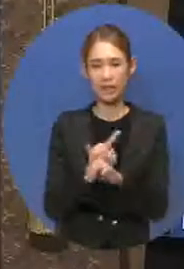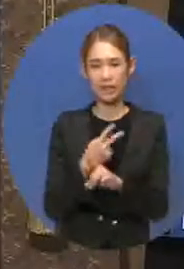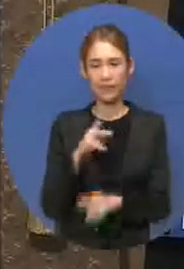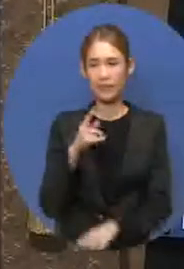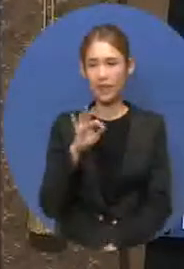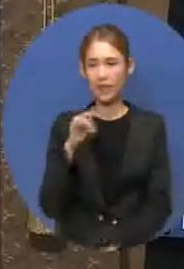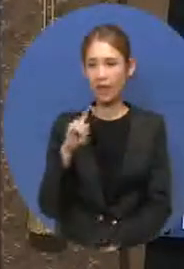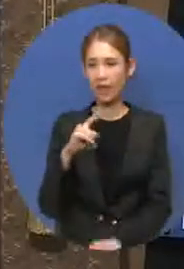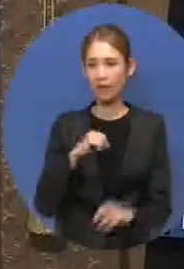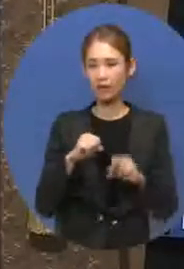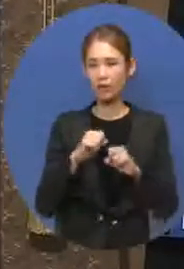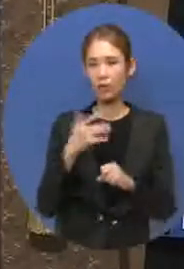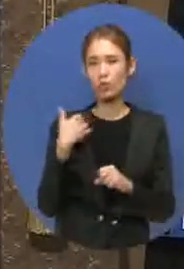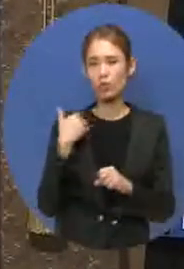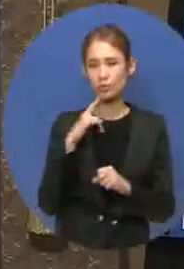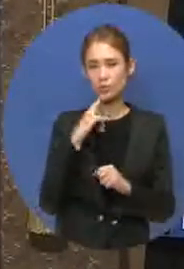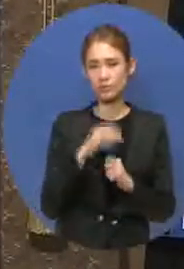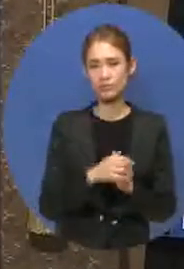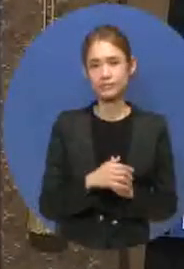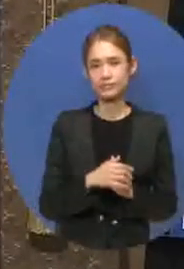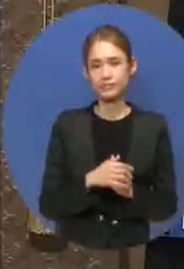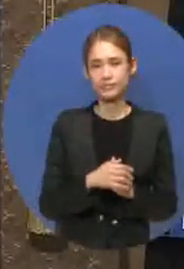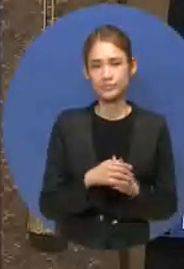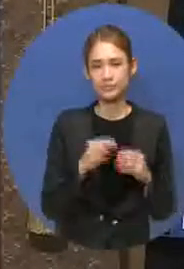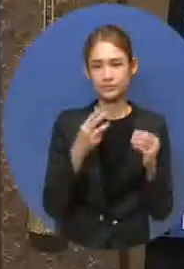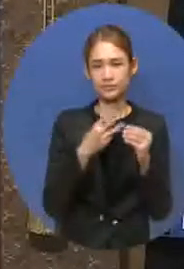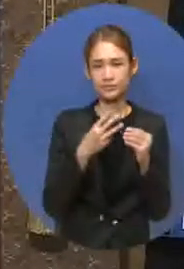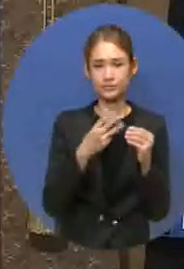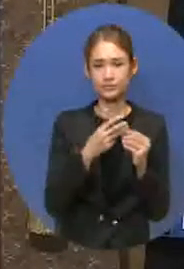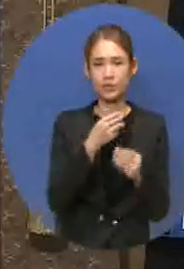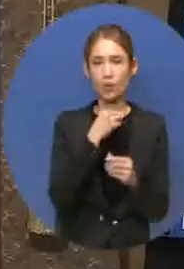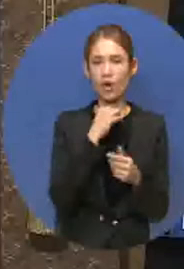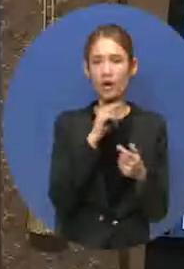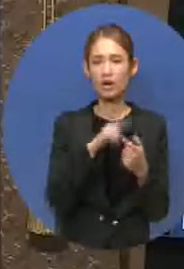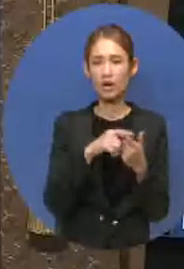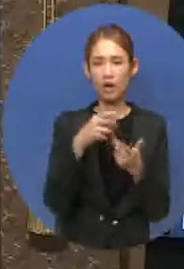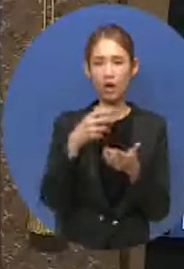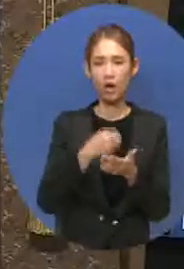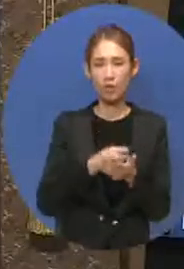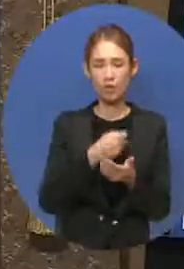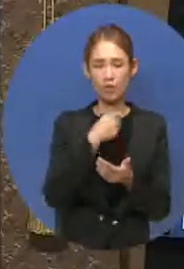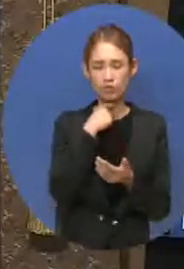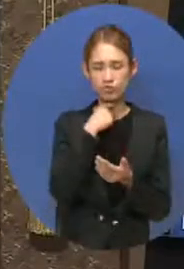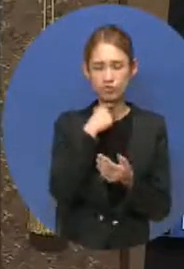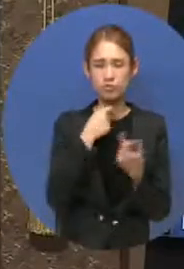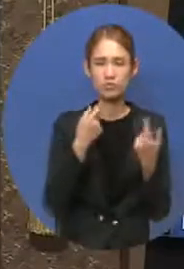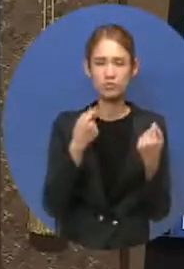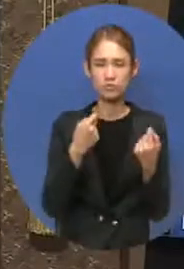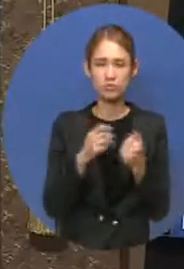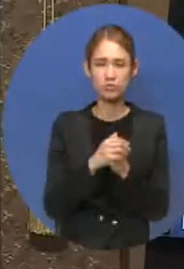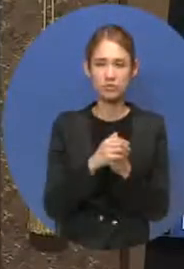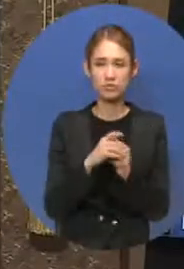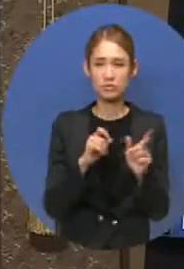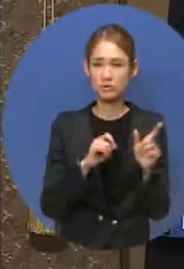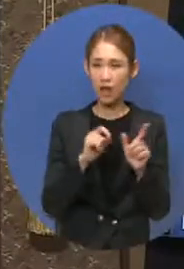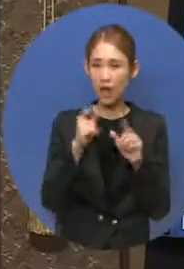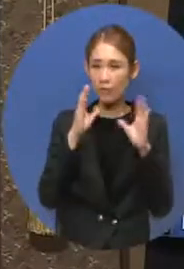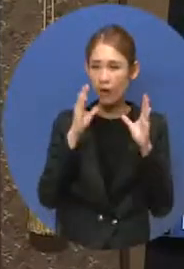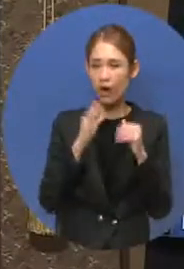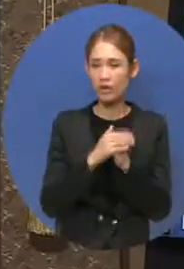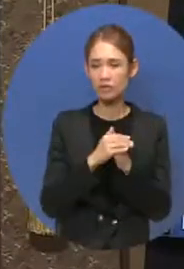모른다라고 이야기를 할 수도 있을 것 같습니다. 세 번째는 원하는 것을 얻기 위한 것이지 않을까. 대부분